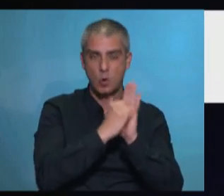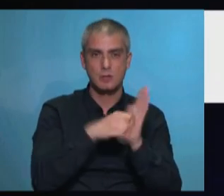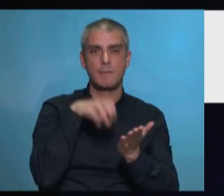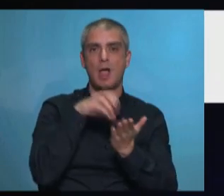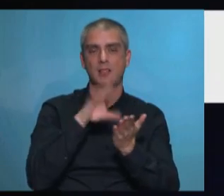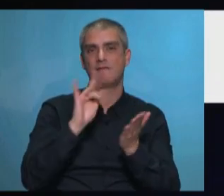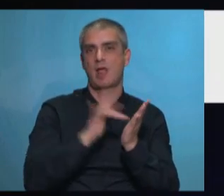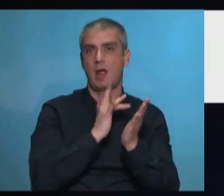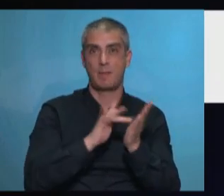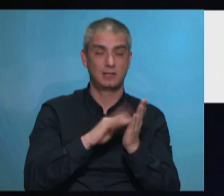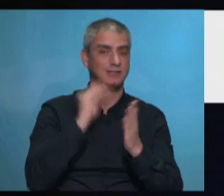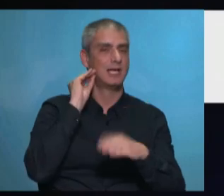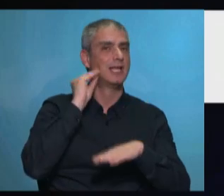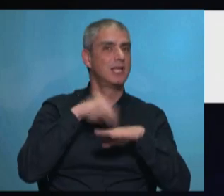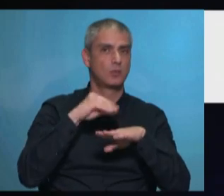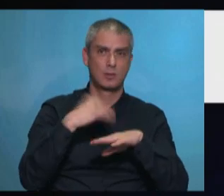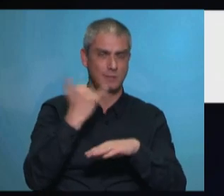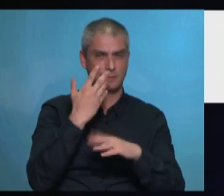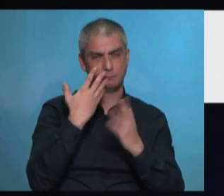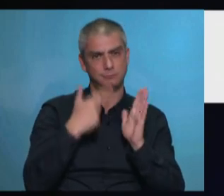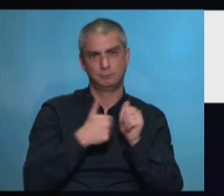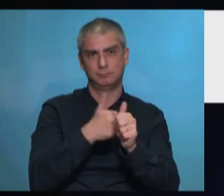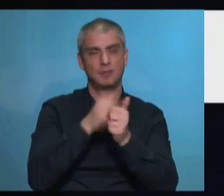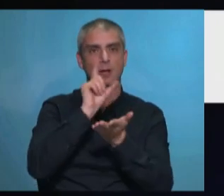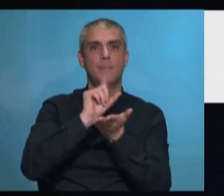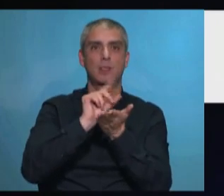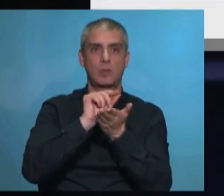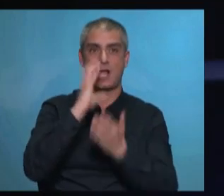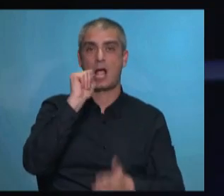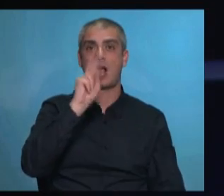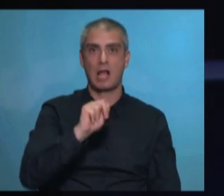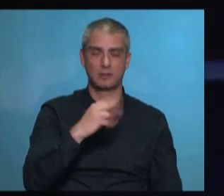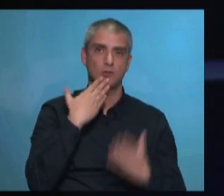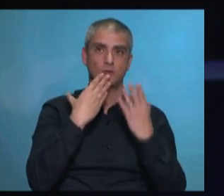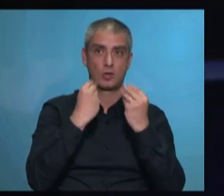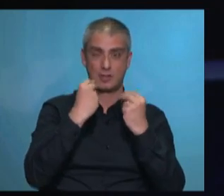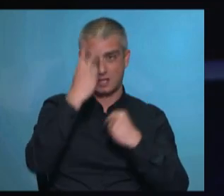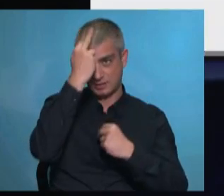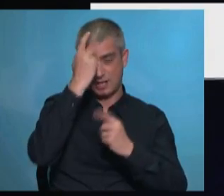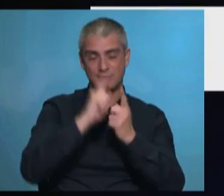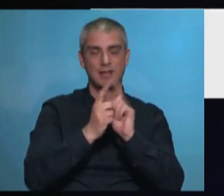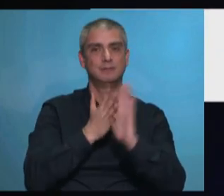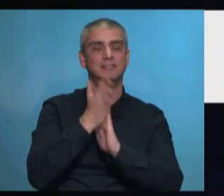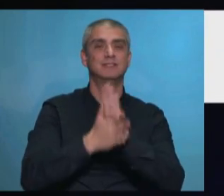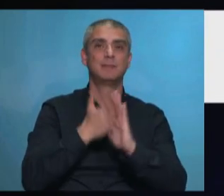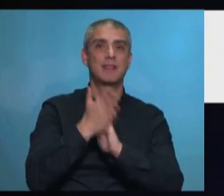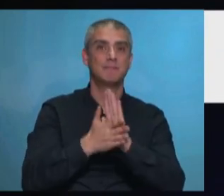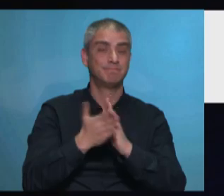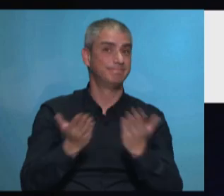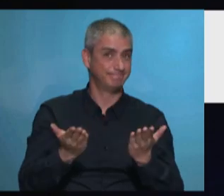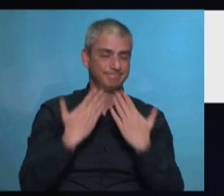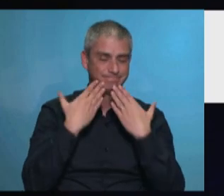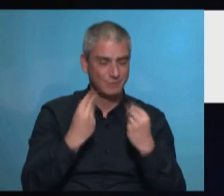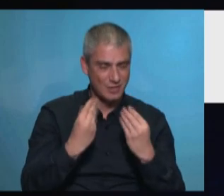של כאן. לעדכונים שוטפים עקבו אחר כאן חדשות בטוויטר. נודה גם לטל בוסידן שתרגם אותנו לשפת הסימנים. תודה,